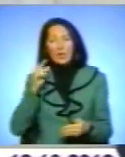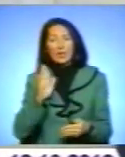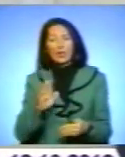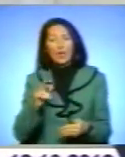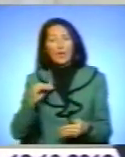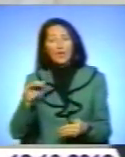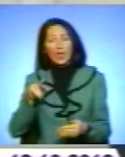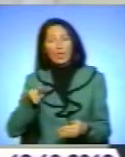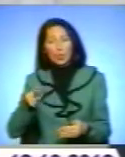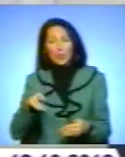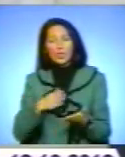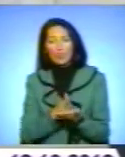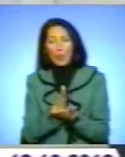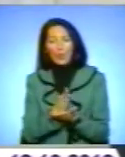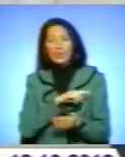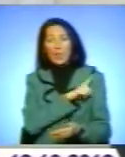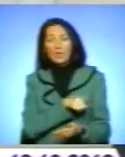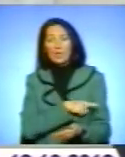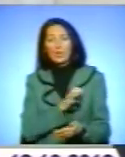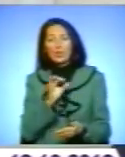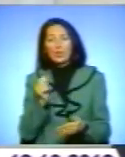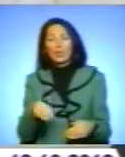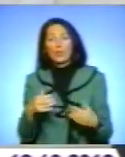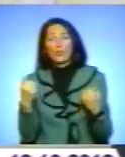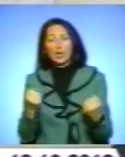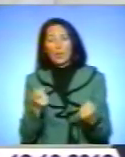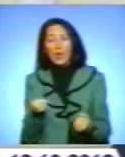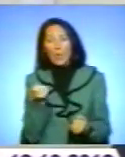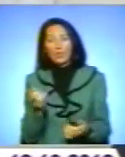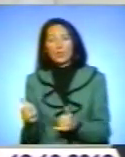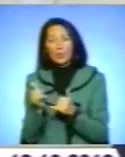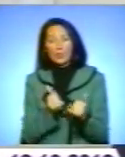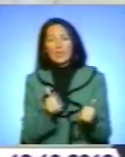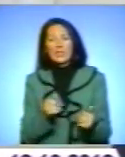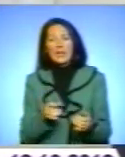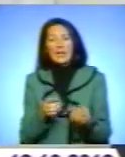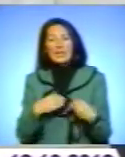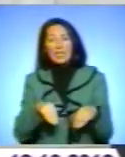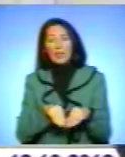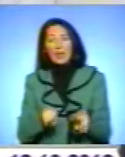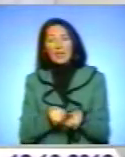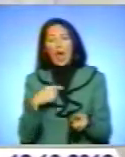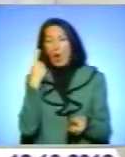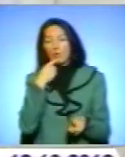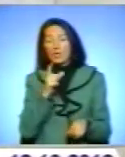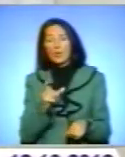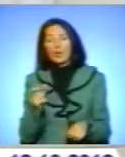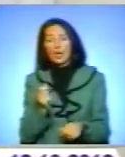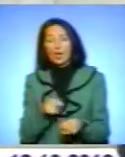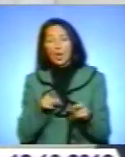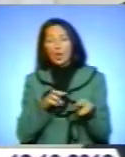спрямованих на посилення соціальної підтримки малозабезпечених сімей та осіб, які здійснюють догляд за психічно хворими